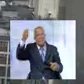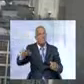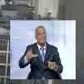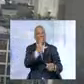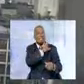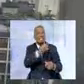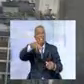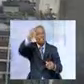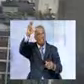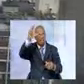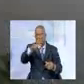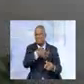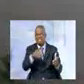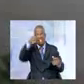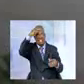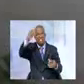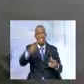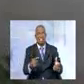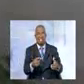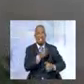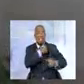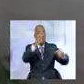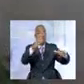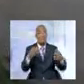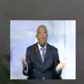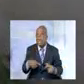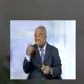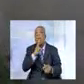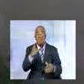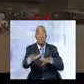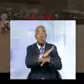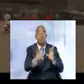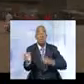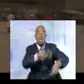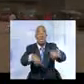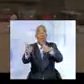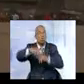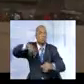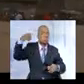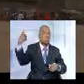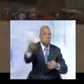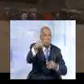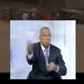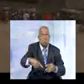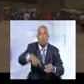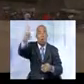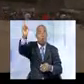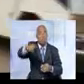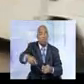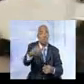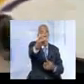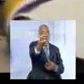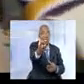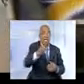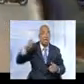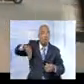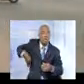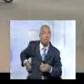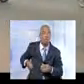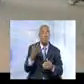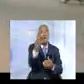les tracasseries routières selon des études réalisées par la Banque mondiale en 2004. Les transporteurs, eux, perdent 7 minutes